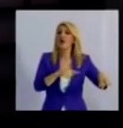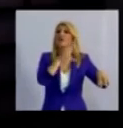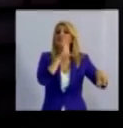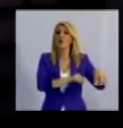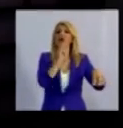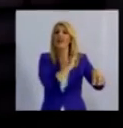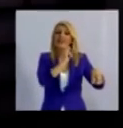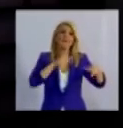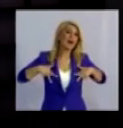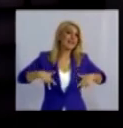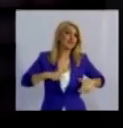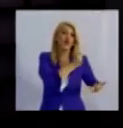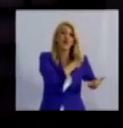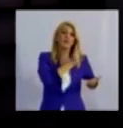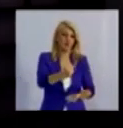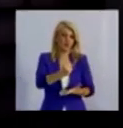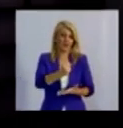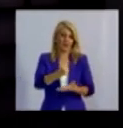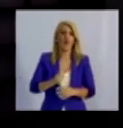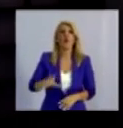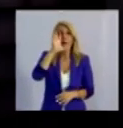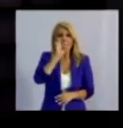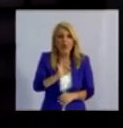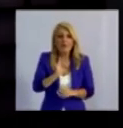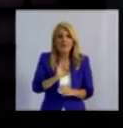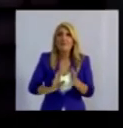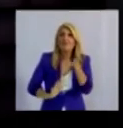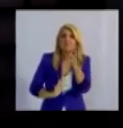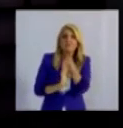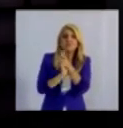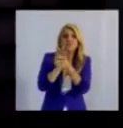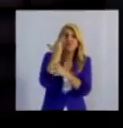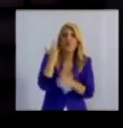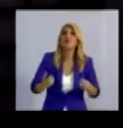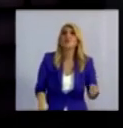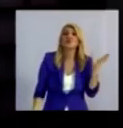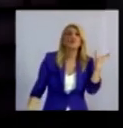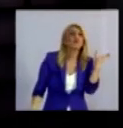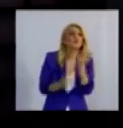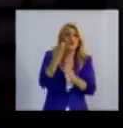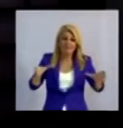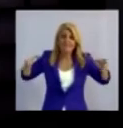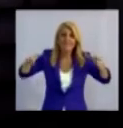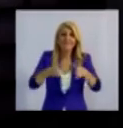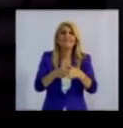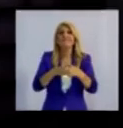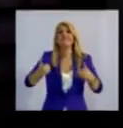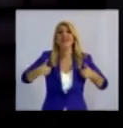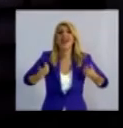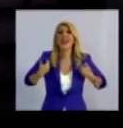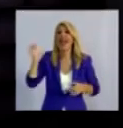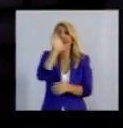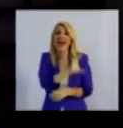λόγια για τη δημιουργία μιας ολόκληρης γενιάς Ευρωπαίων, αλλά και για την κατοχύρωση της κινητικότητας και των